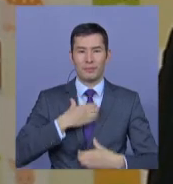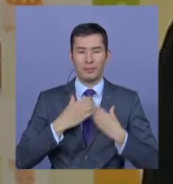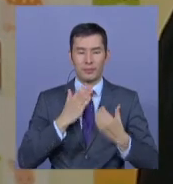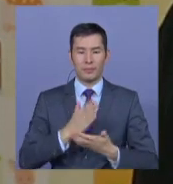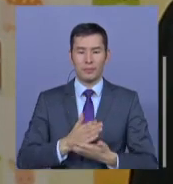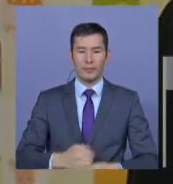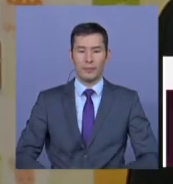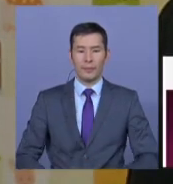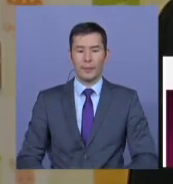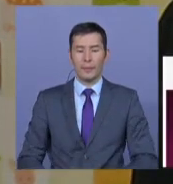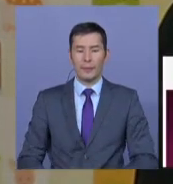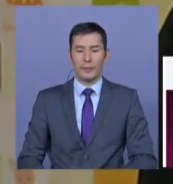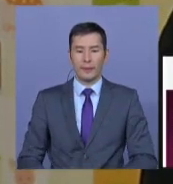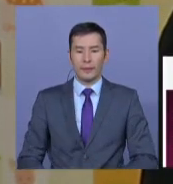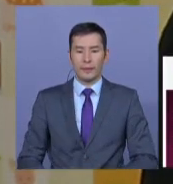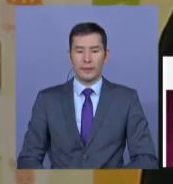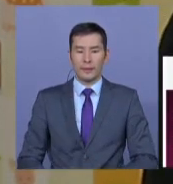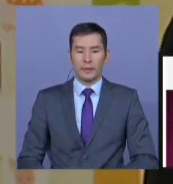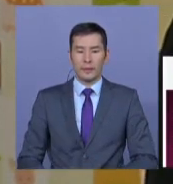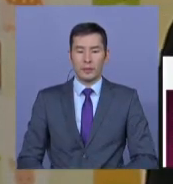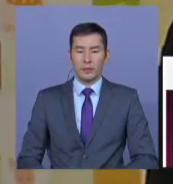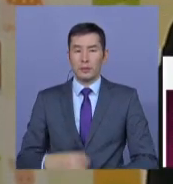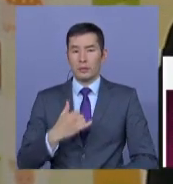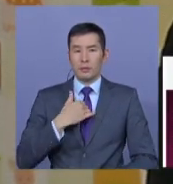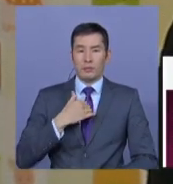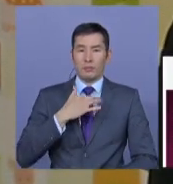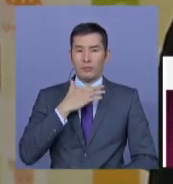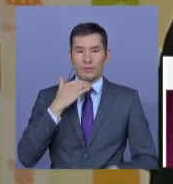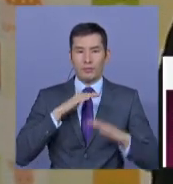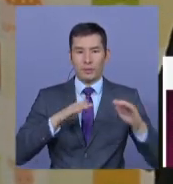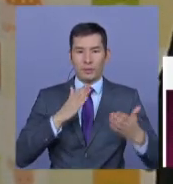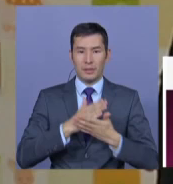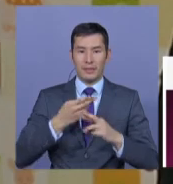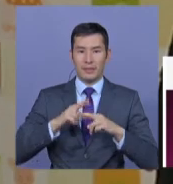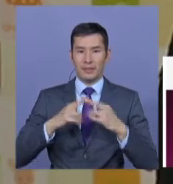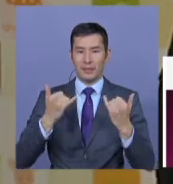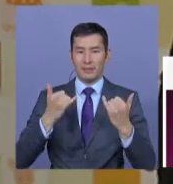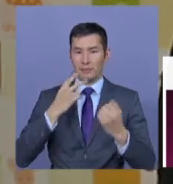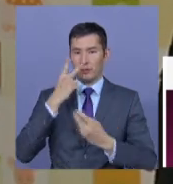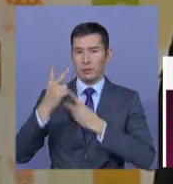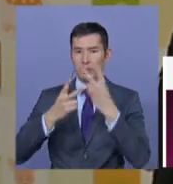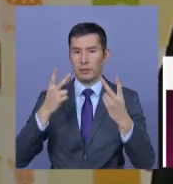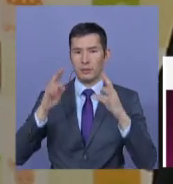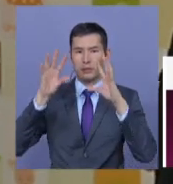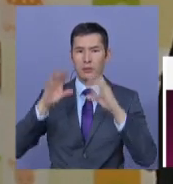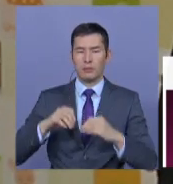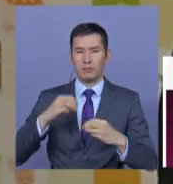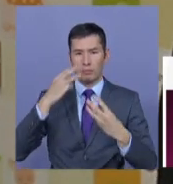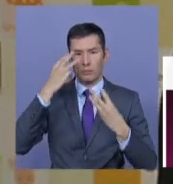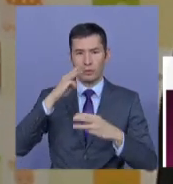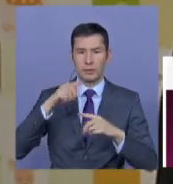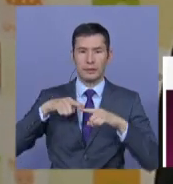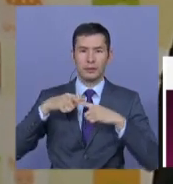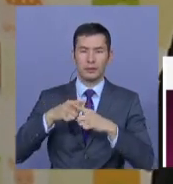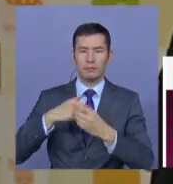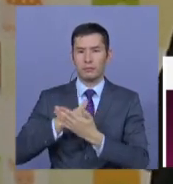жатыр. Мені қуантады бұл көп балалы ана ретінде. Ал бұл балабақшаны бүгін көріп отырсыздар, заманауи талапқа сай.